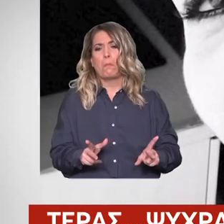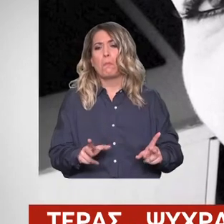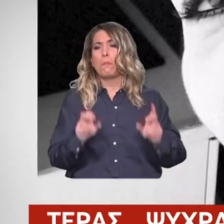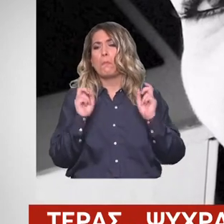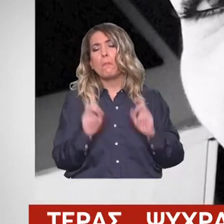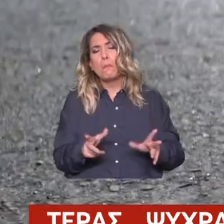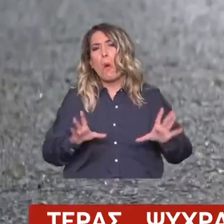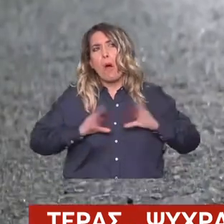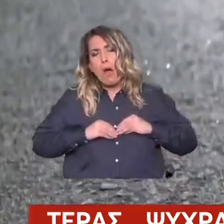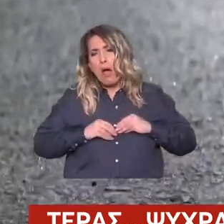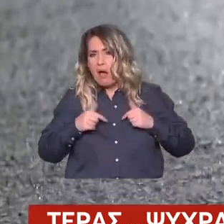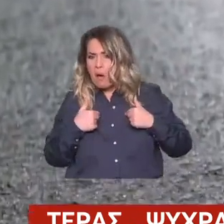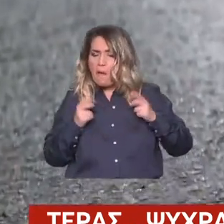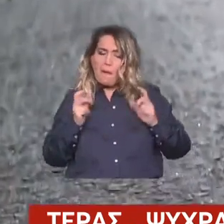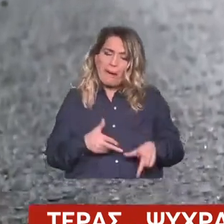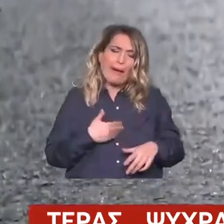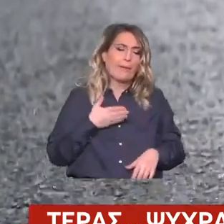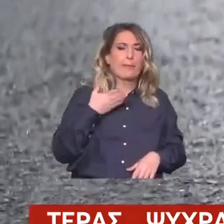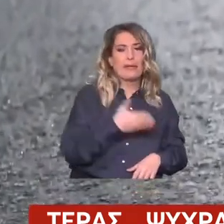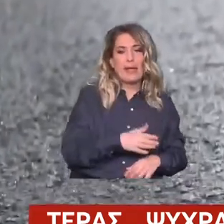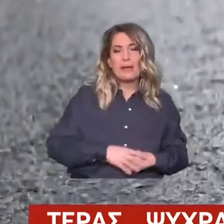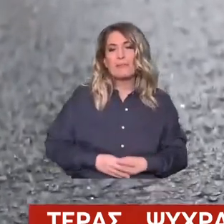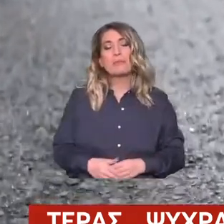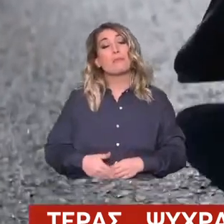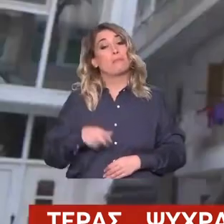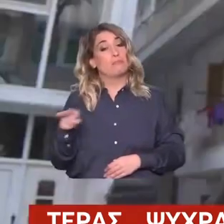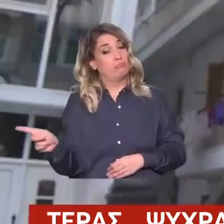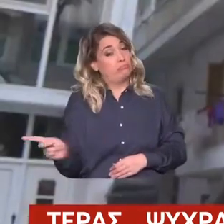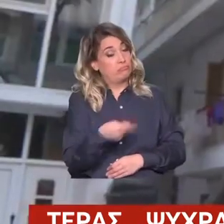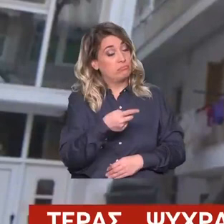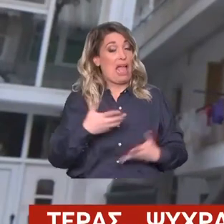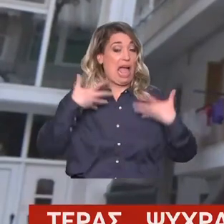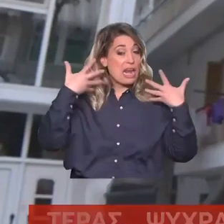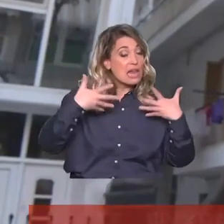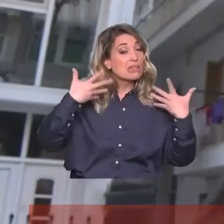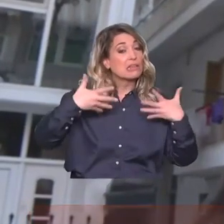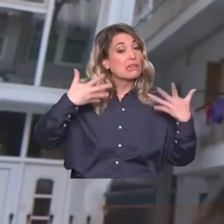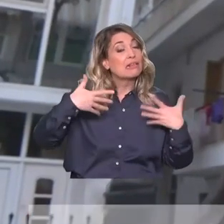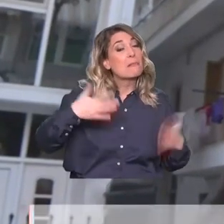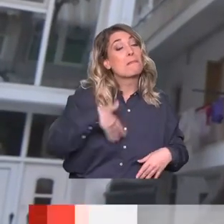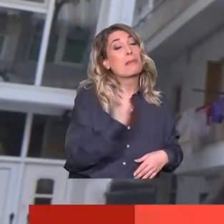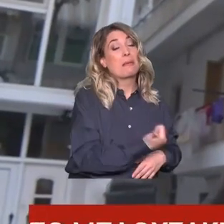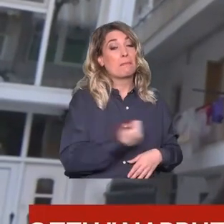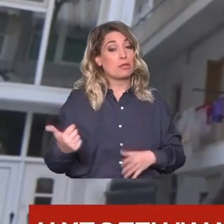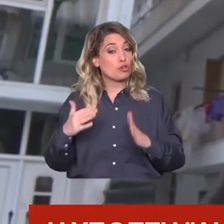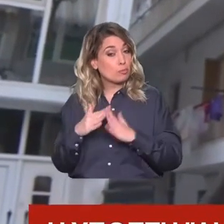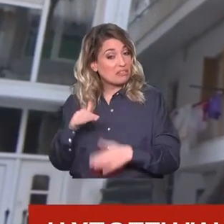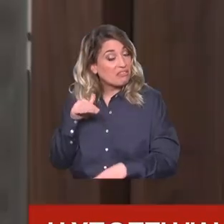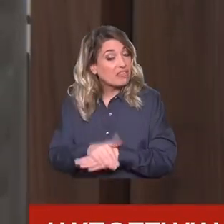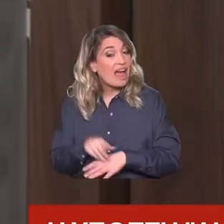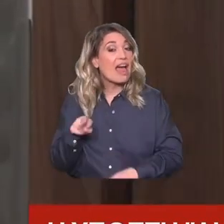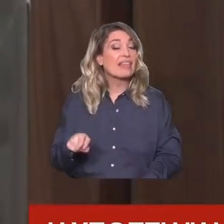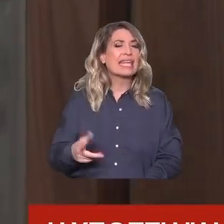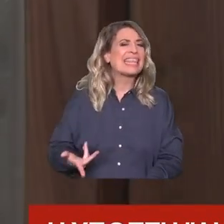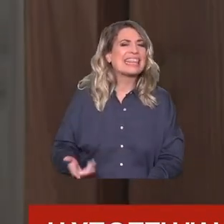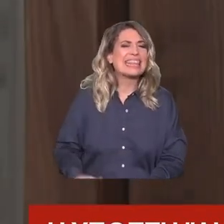Τους ακολούθησα. Μετά από μία ακόμη πολύ ωραία κατάθεσή του, ο 39χρονος επιστρέφει αργά το βράδυ στο σπίτι και εκεί τα φέρει